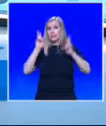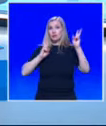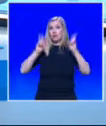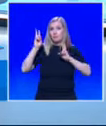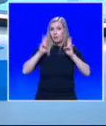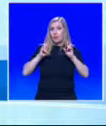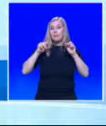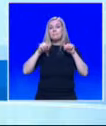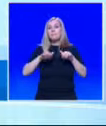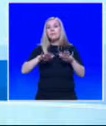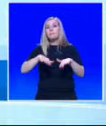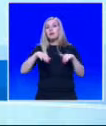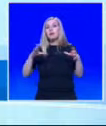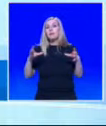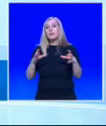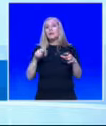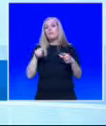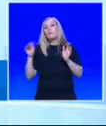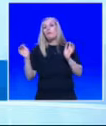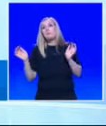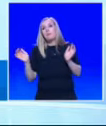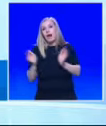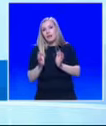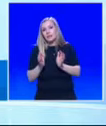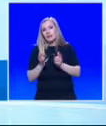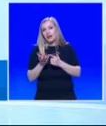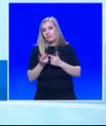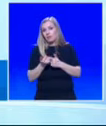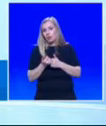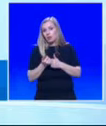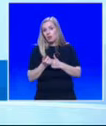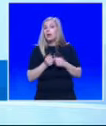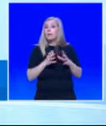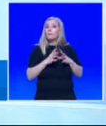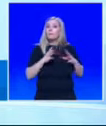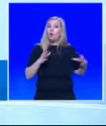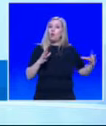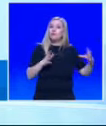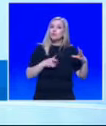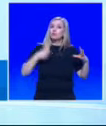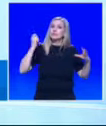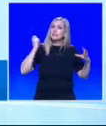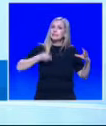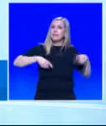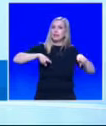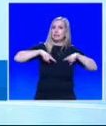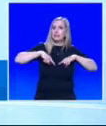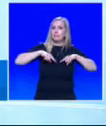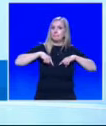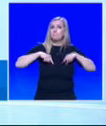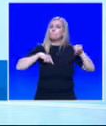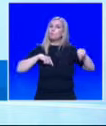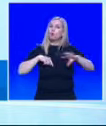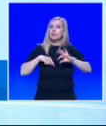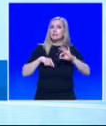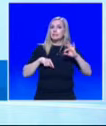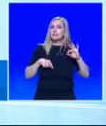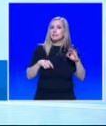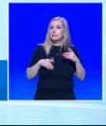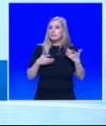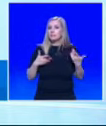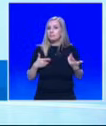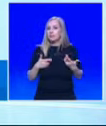е по-малката квота. Сега по-голямата квота е съдийска, така че те ще могат да избират